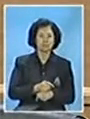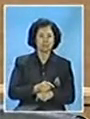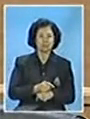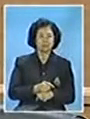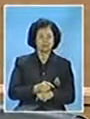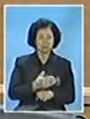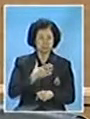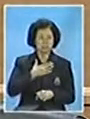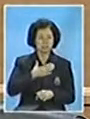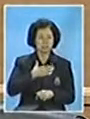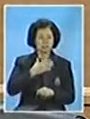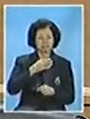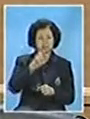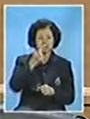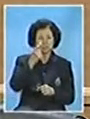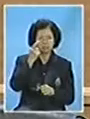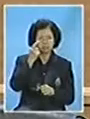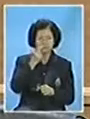ผมเห็นว่า